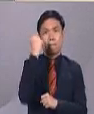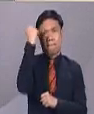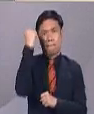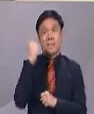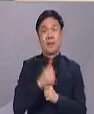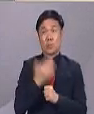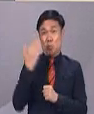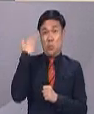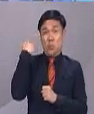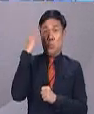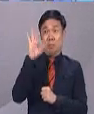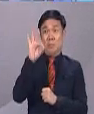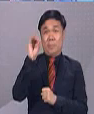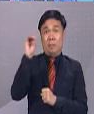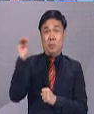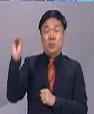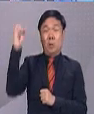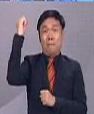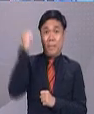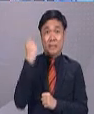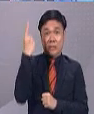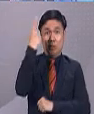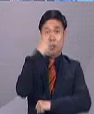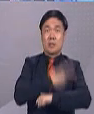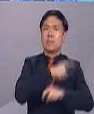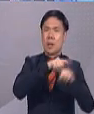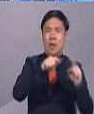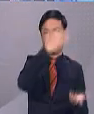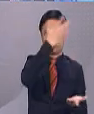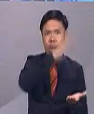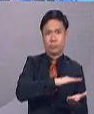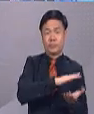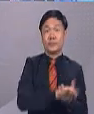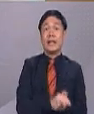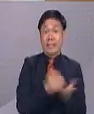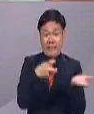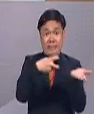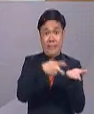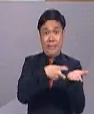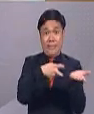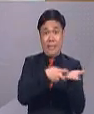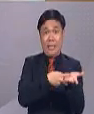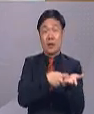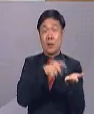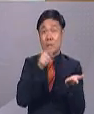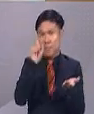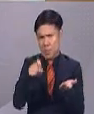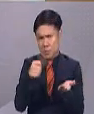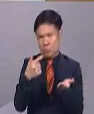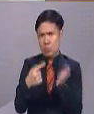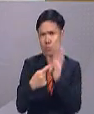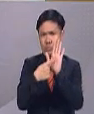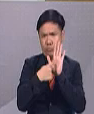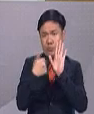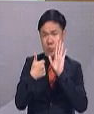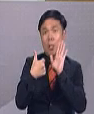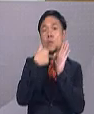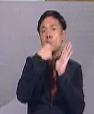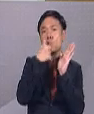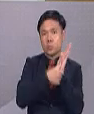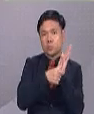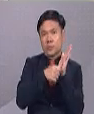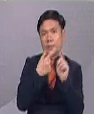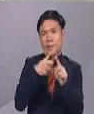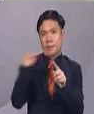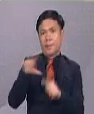ini 900 buah bas. Buat masa ini, penjualan tiket masih dibuka namun hanya untuk mereka yang ada surat kebenaran dari pihak keselamatan.